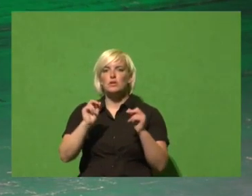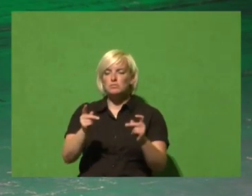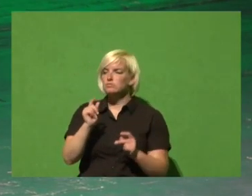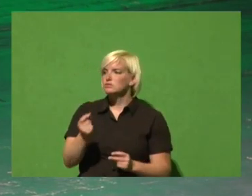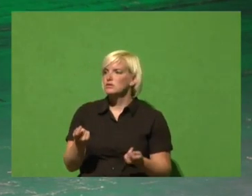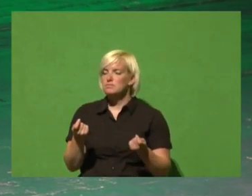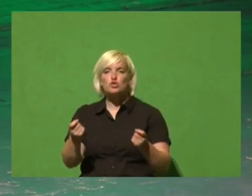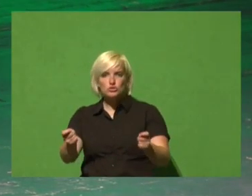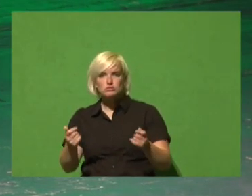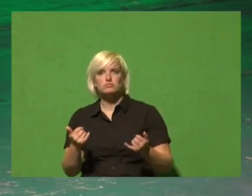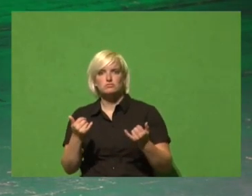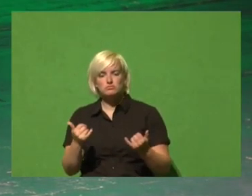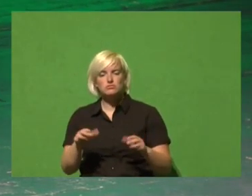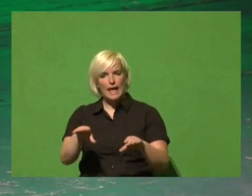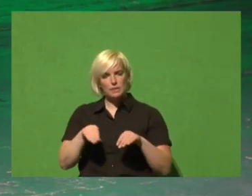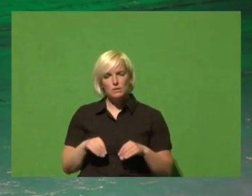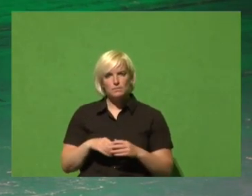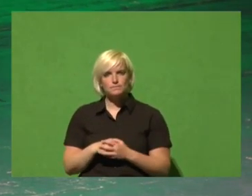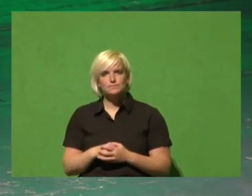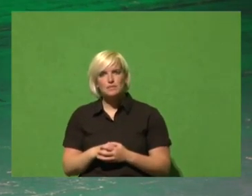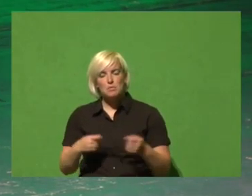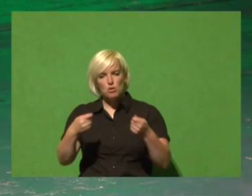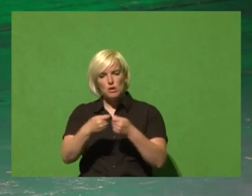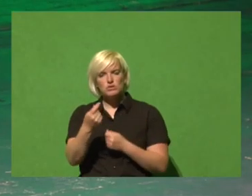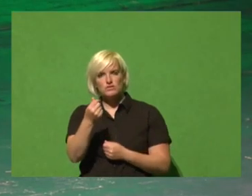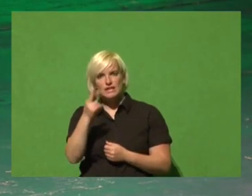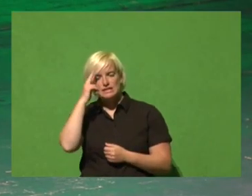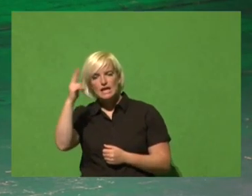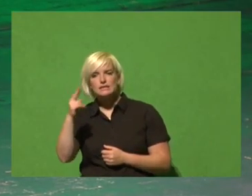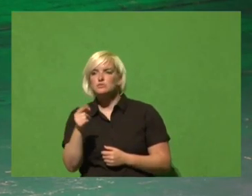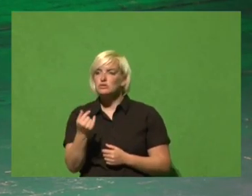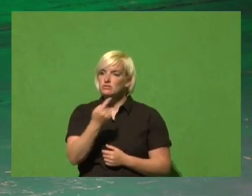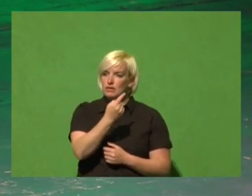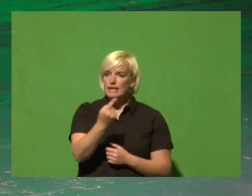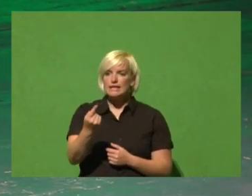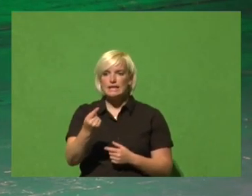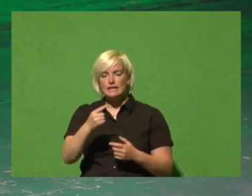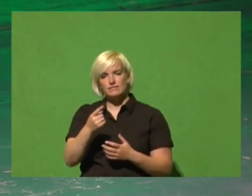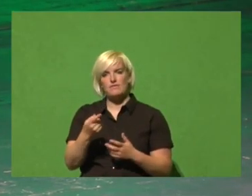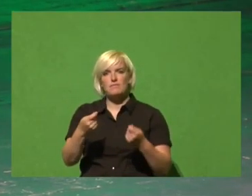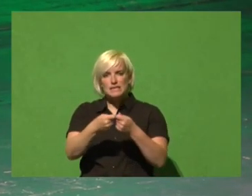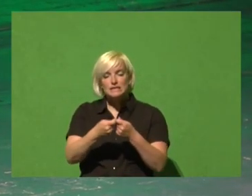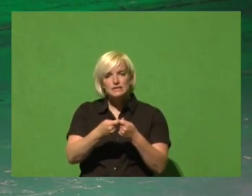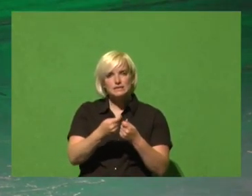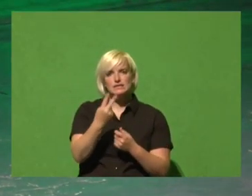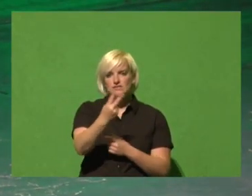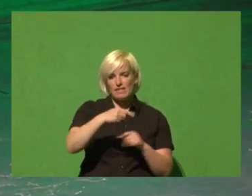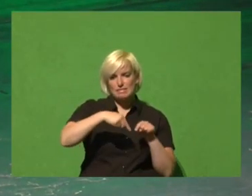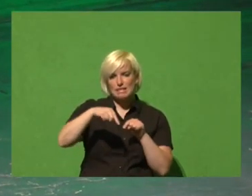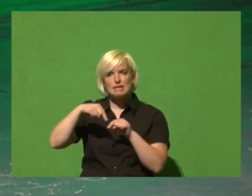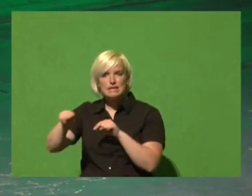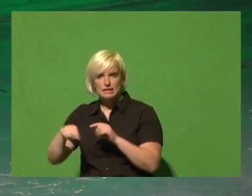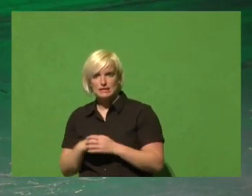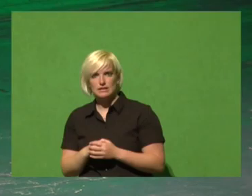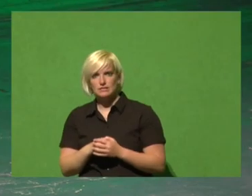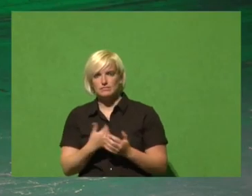beschlossen. Es ist beim Bundesfinanzrat so, dass jeder Landesverband 2 Delegierte hat, dabei normalerweise eine Person aus